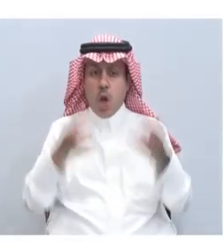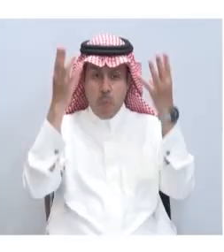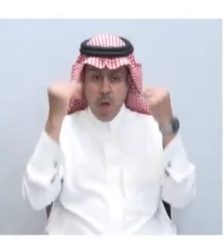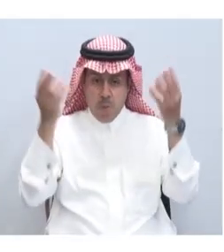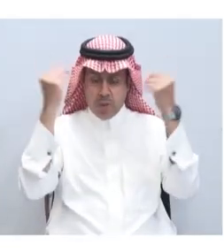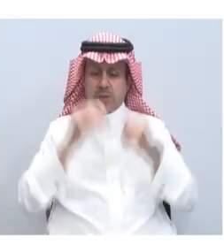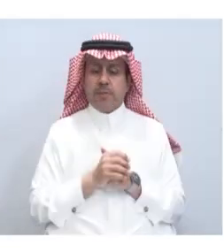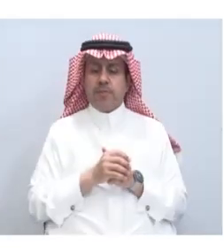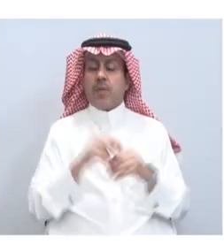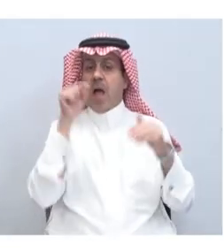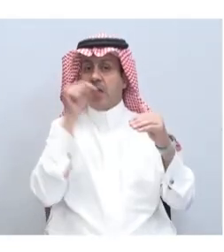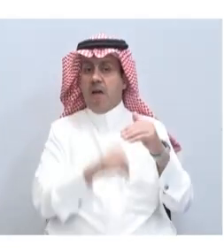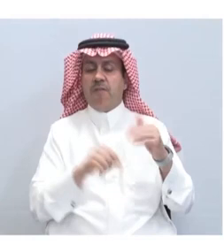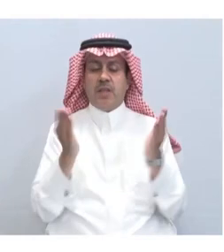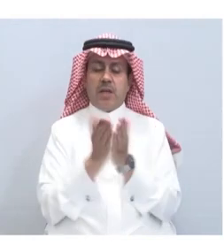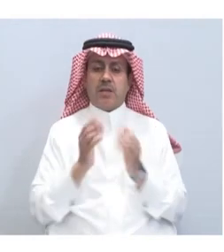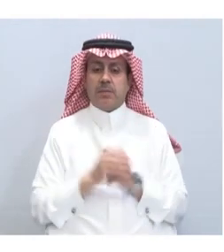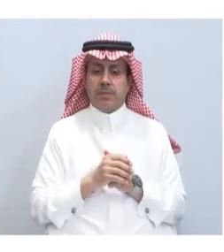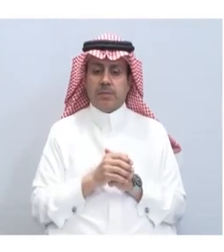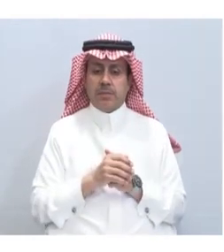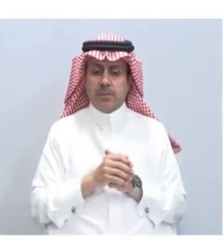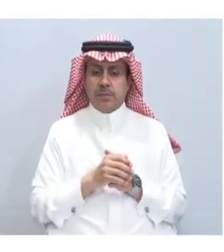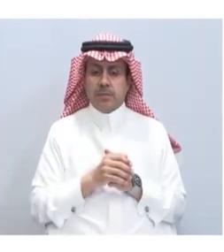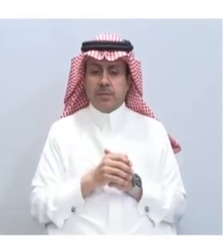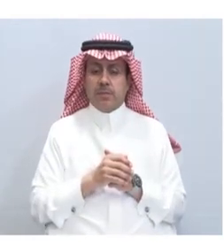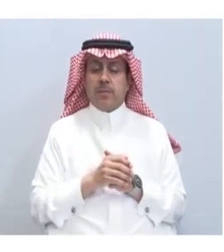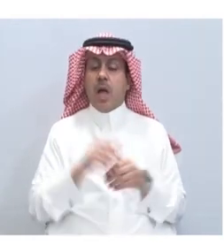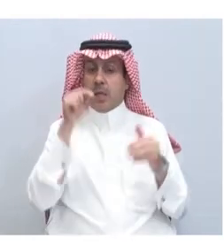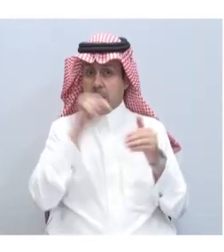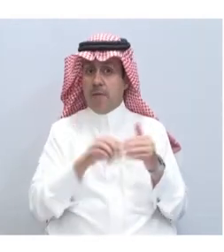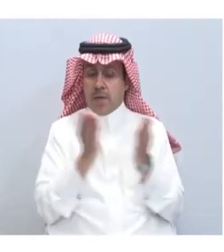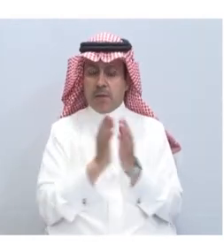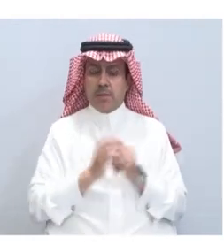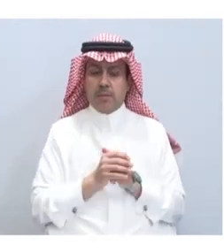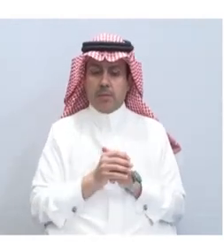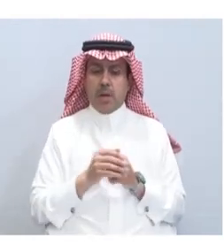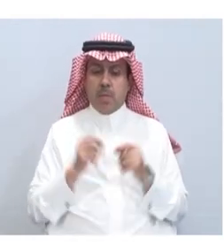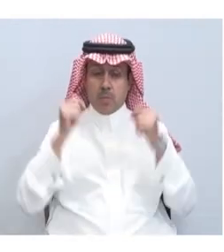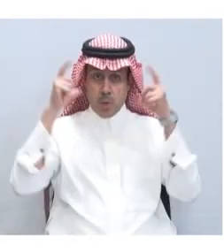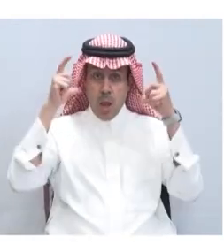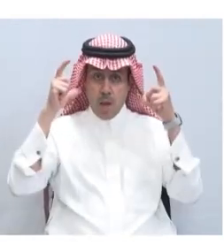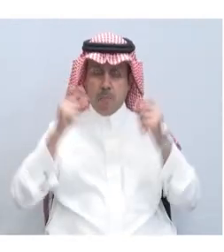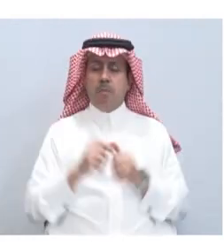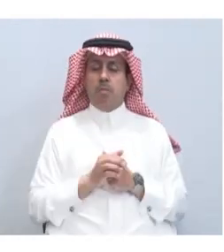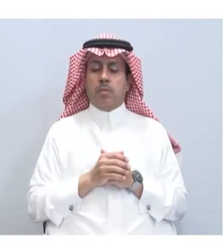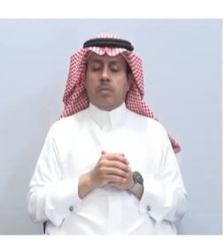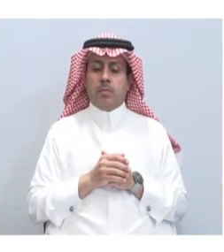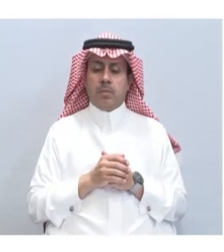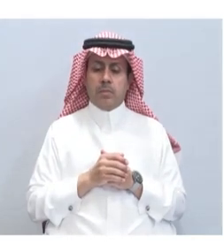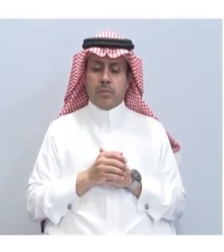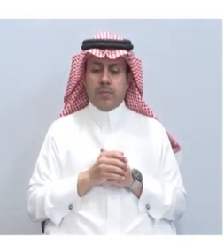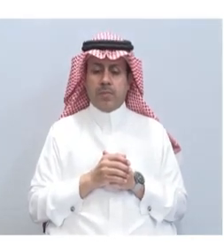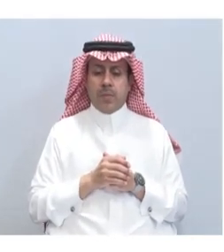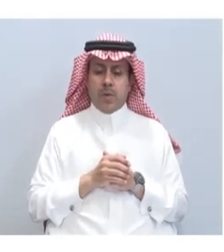ناتي لاهداف الدرس من المتوقع بعد نهايه الدرس ان يكون المتعلم قادرا على ان اولا